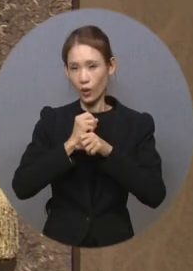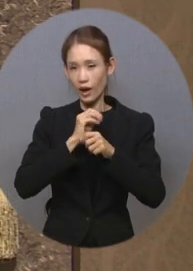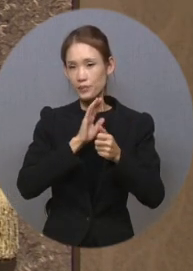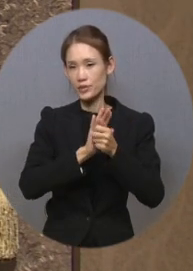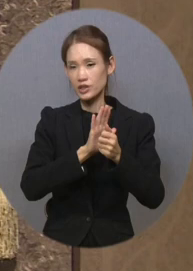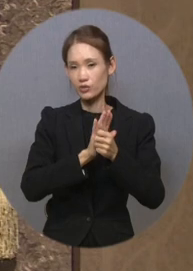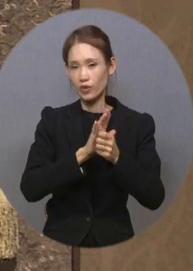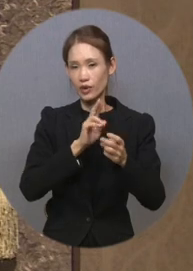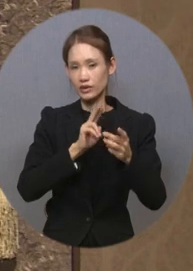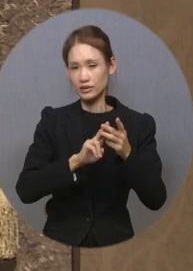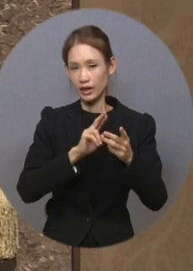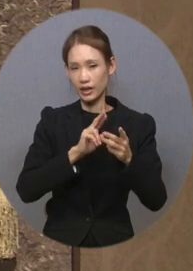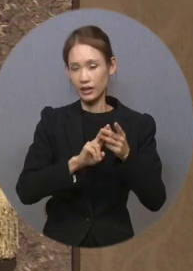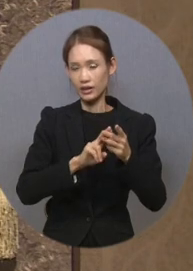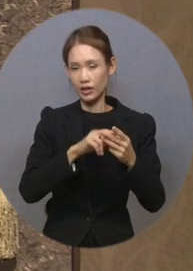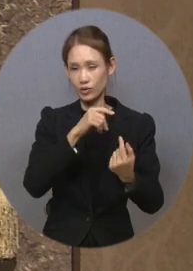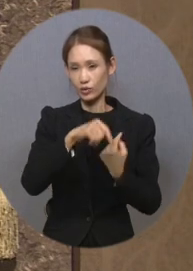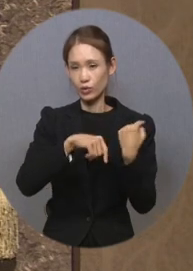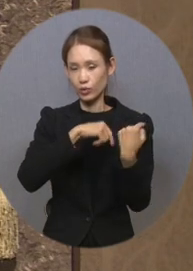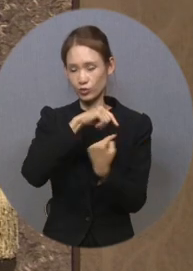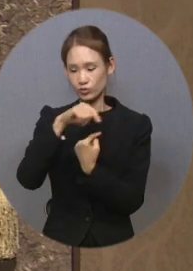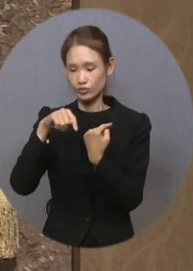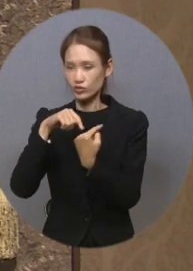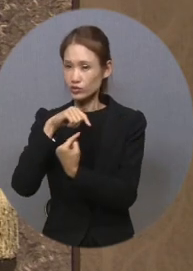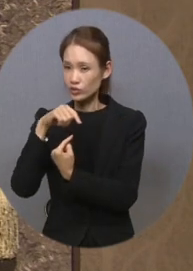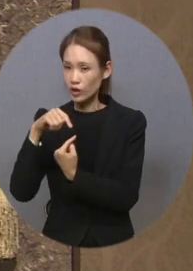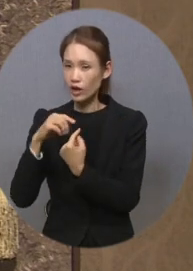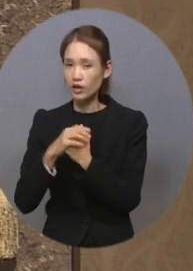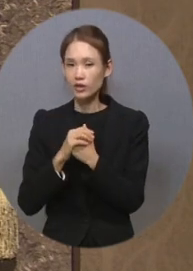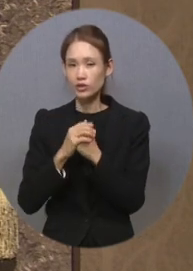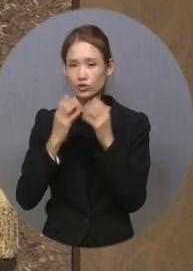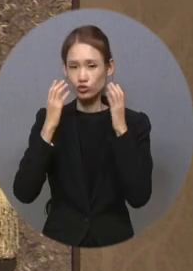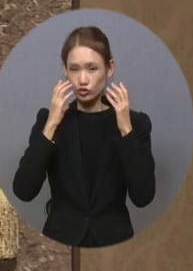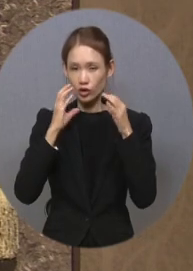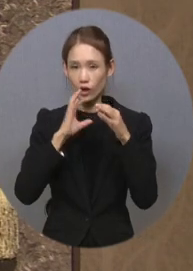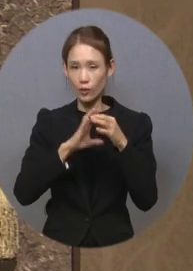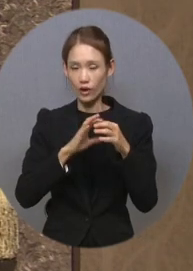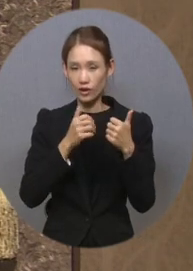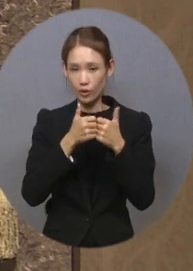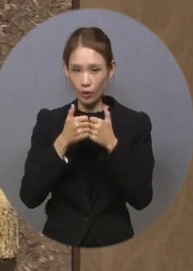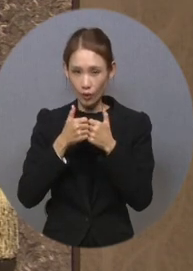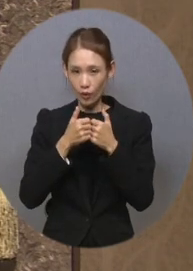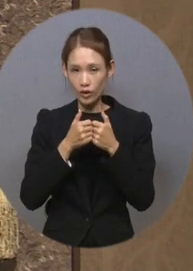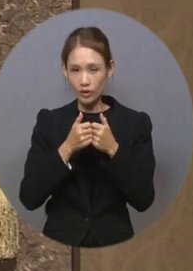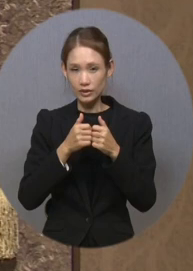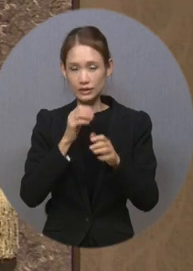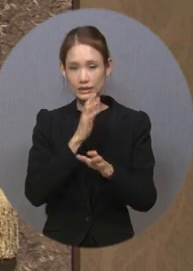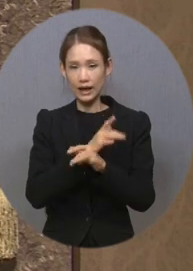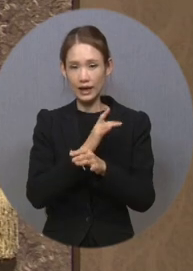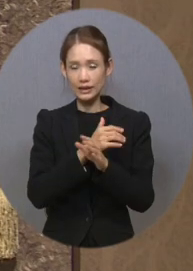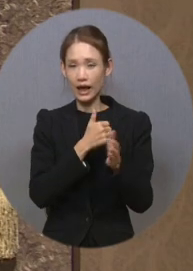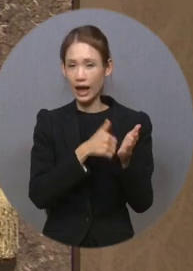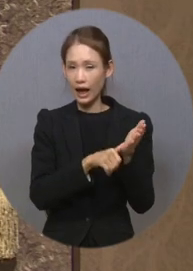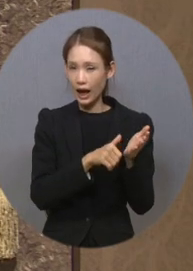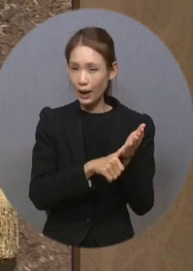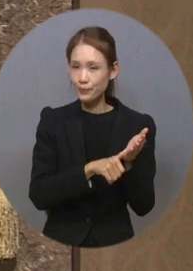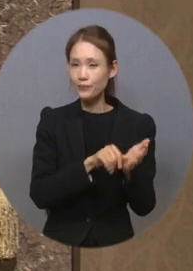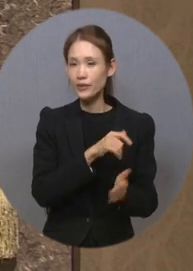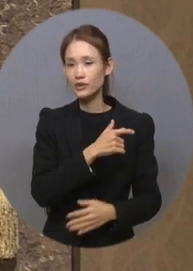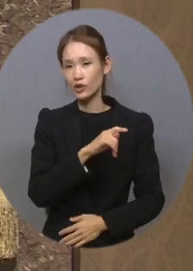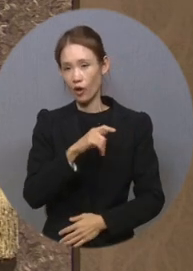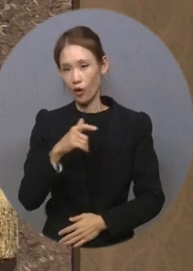육아종합지원센터라는 게 많은 도시들이 운영을 합니다. 네. 그래서 육아에 대한 컨설팅도 하고 뭐 장난감 나라 이런